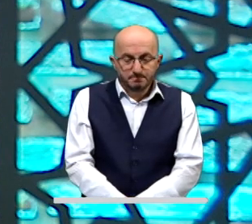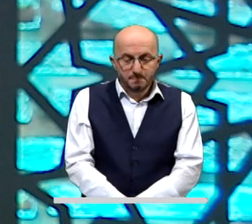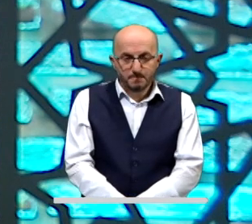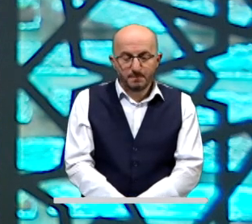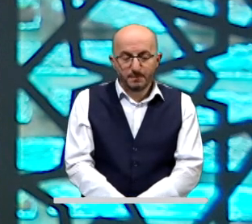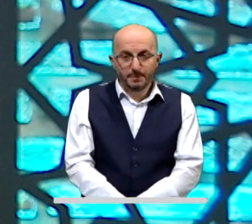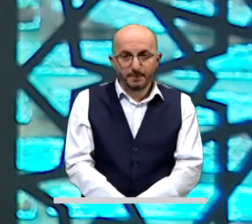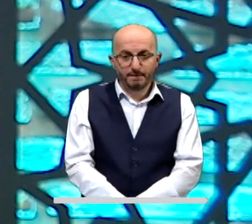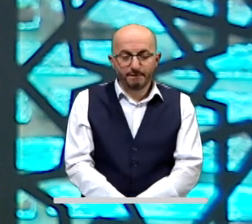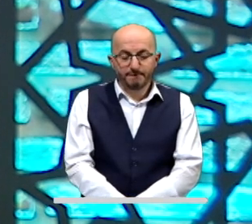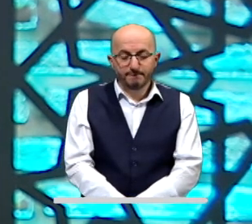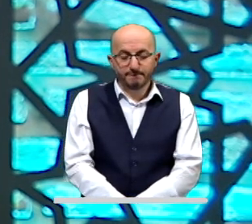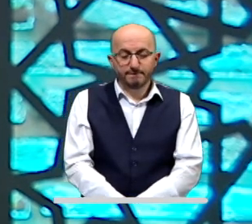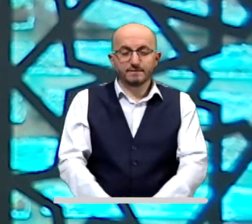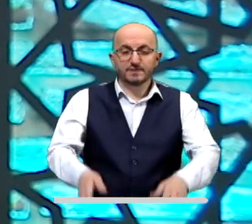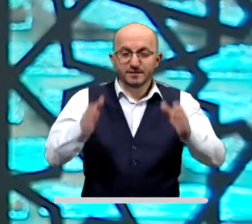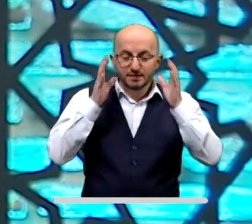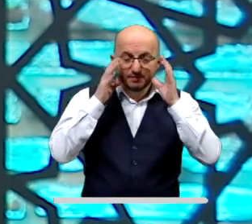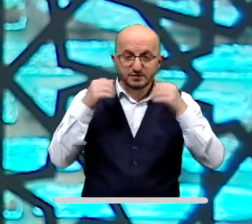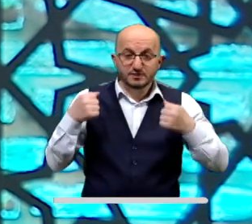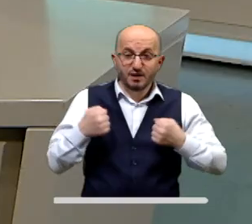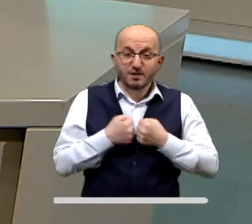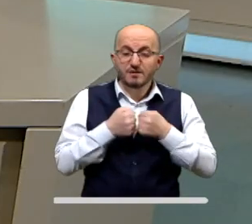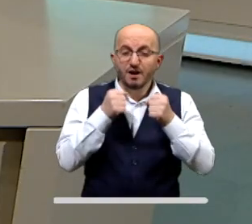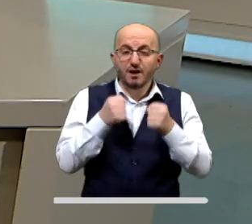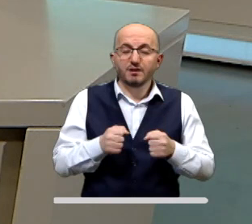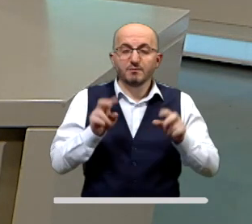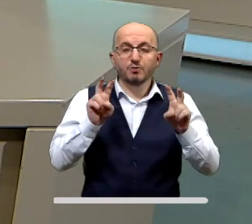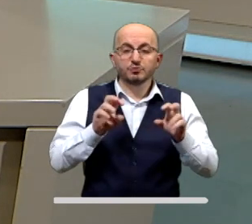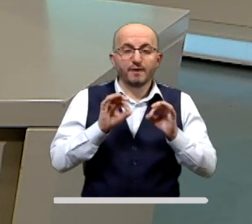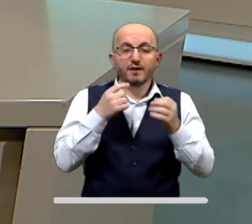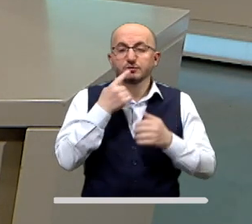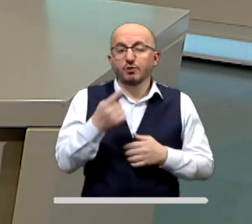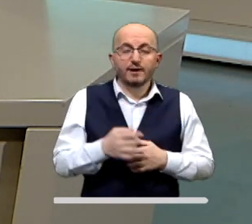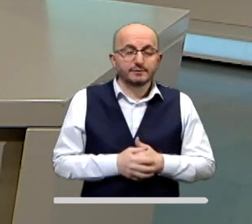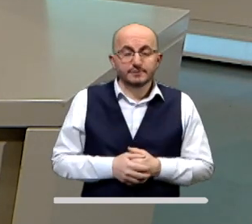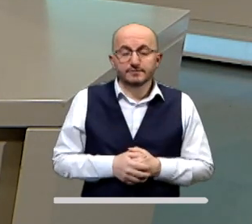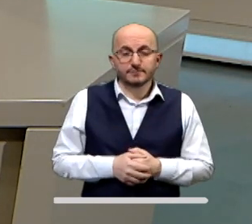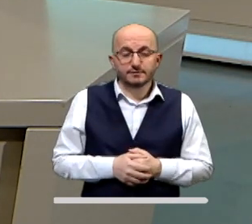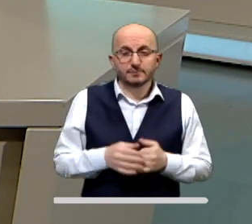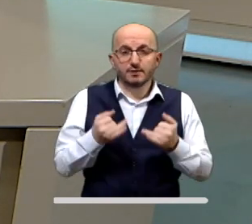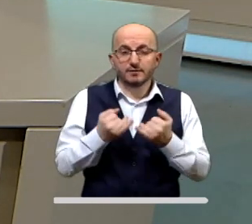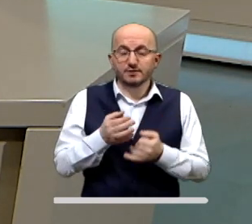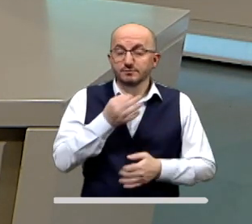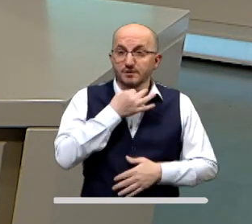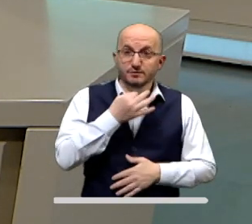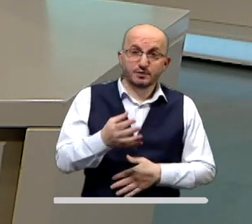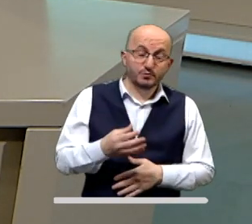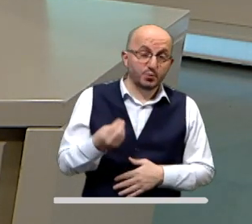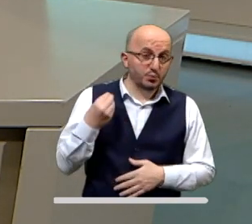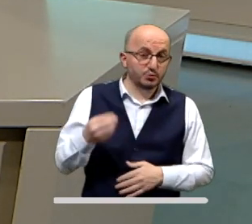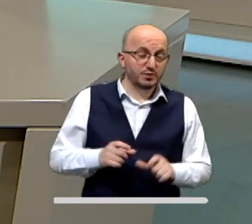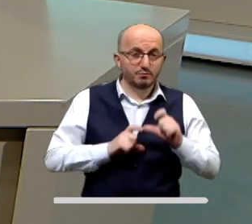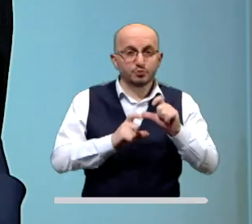Hayırlı akşamlar namazın kazaya kalma konusunda ne söylersiniz Hocam şimdi kardeşimize teşekkür ediyorum güzel